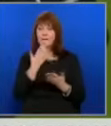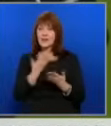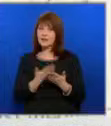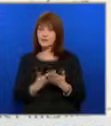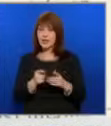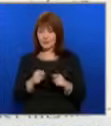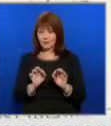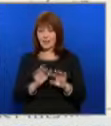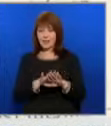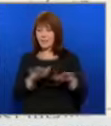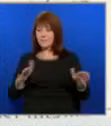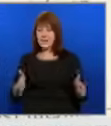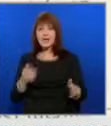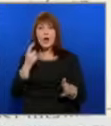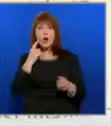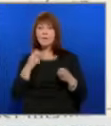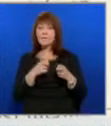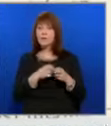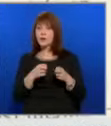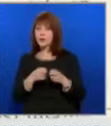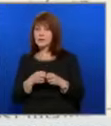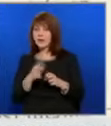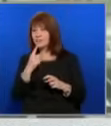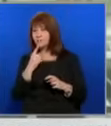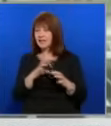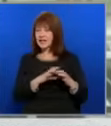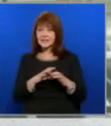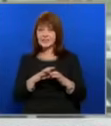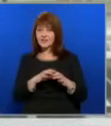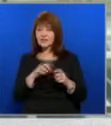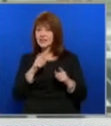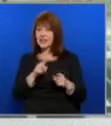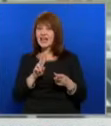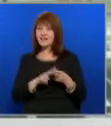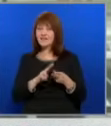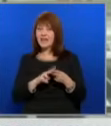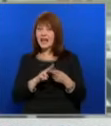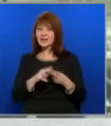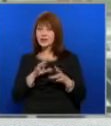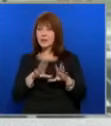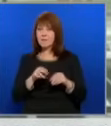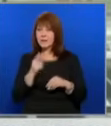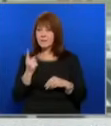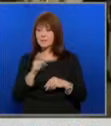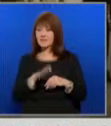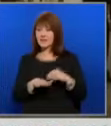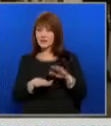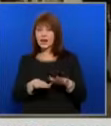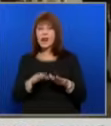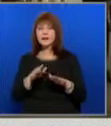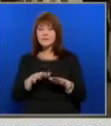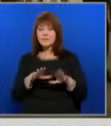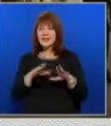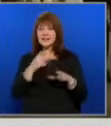на масата и от Брюксел зависи дали Виена ще подкрепи първата стъпка. Приемането на София и Букурещ в така